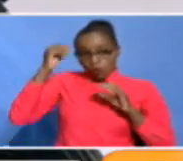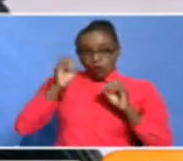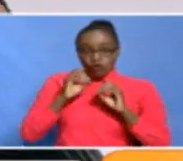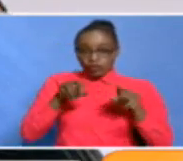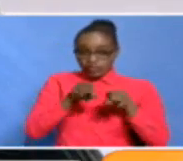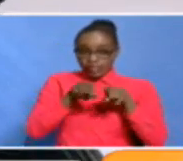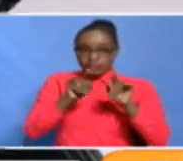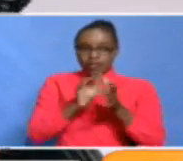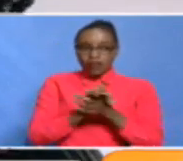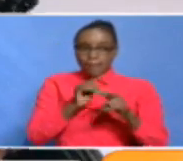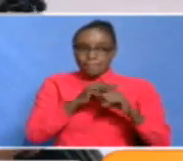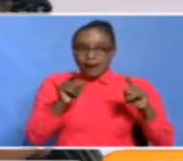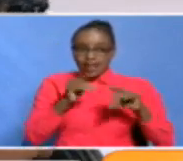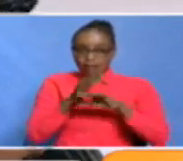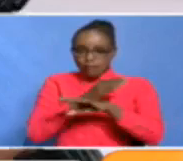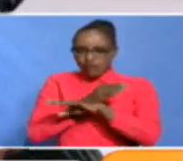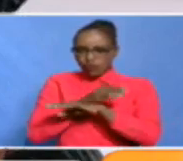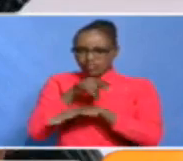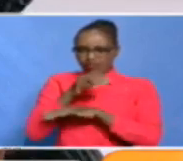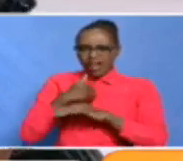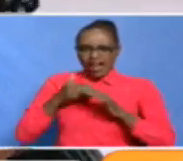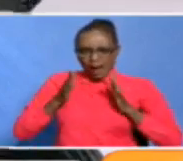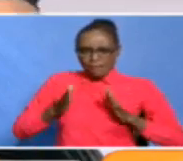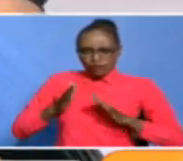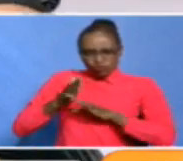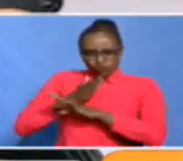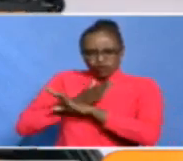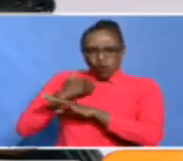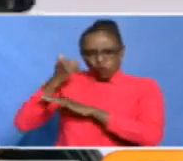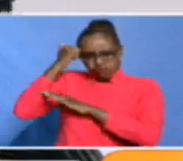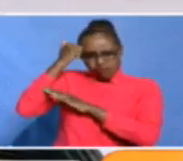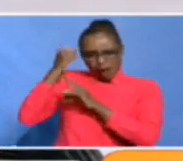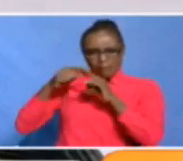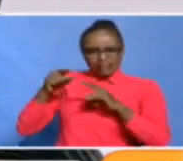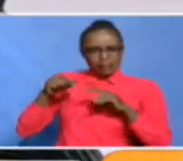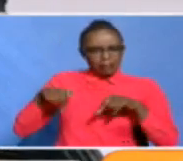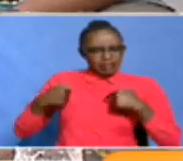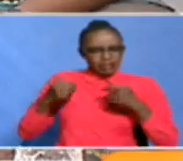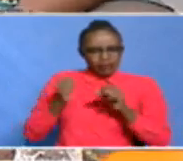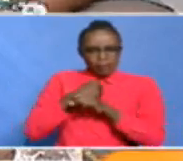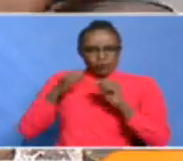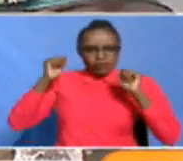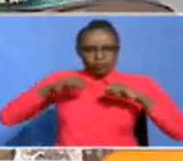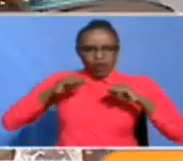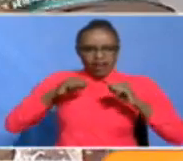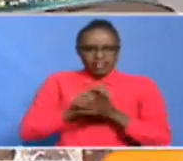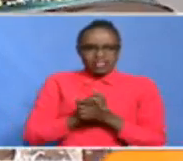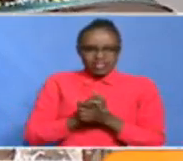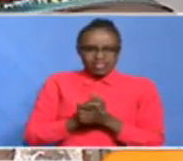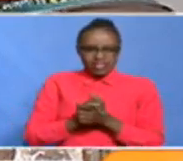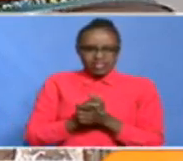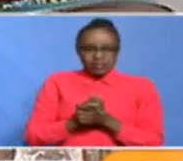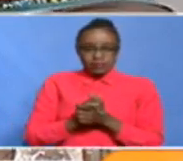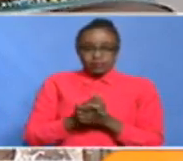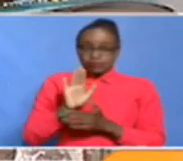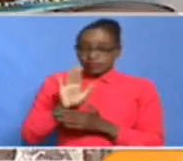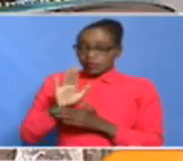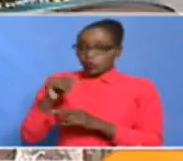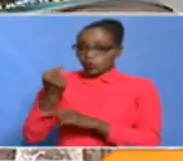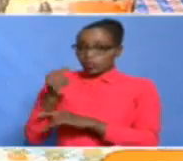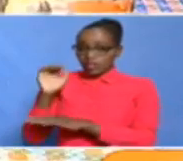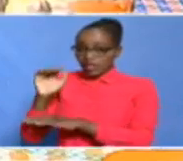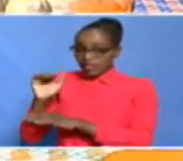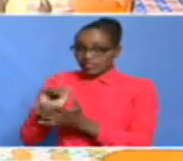kama yeye. Lakini alikuwa na msomi. Akaona huyu msomi siezani naye. Lakini nataka mke. Ngoja niulize